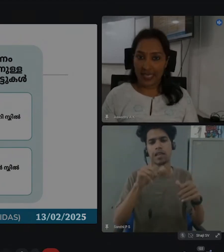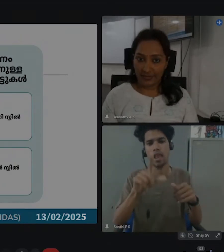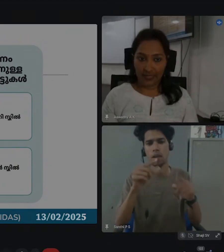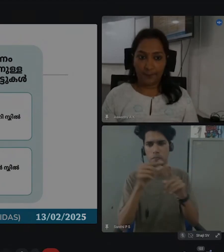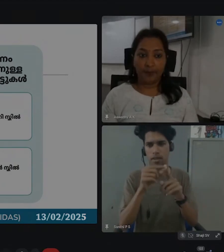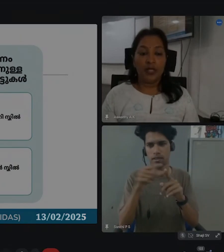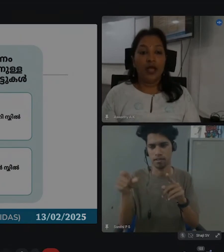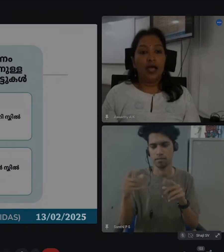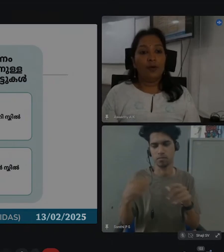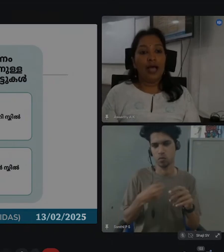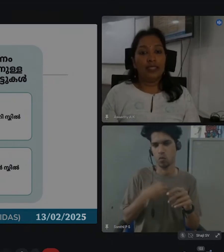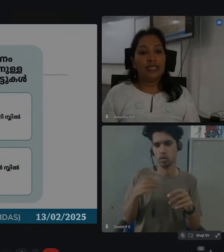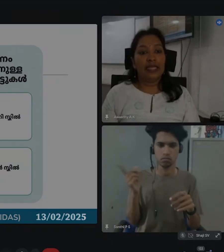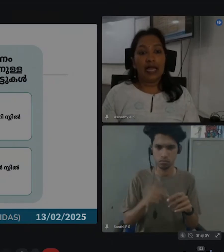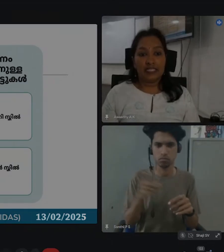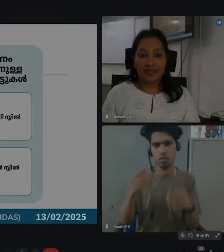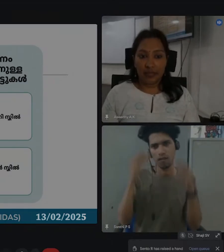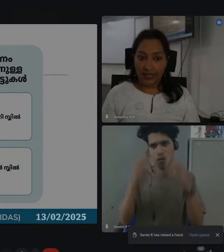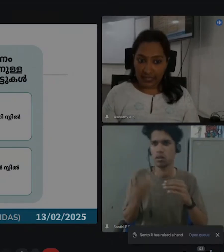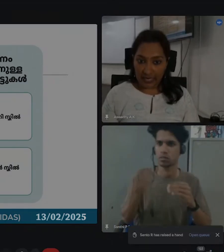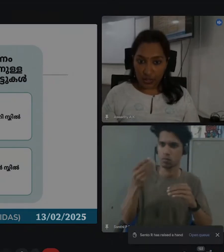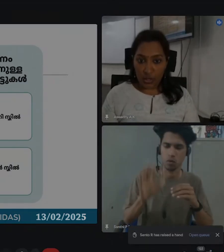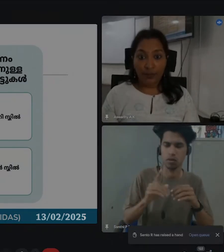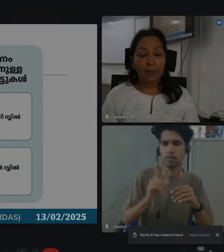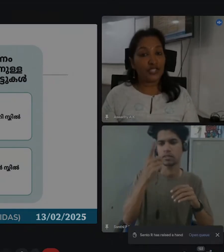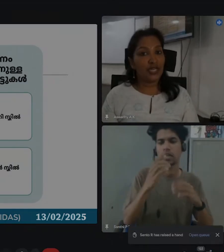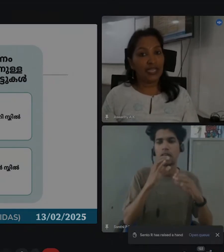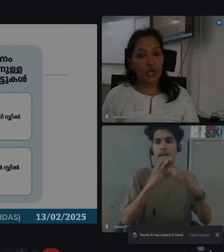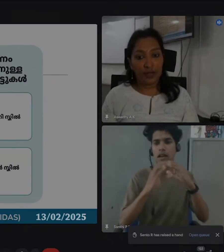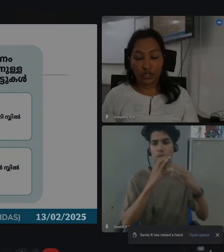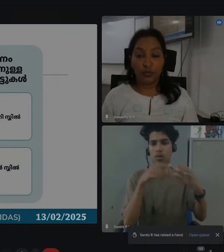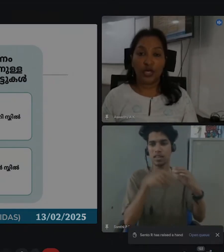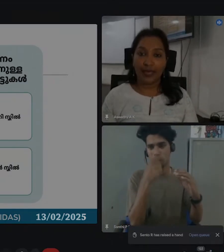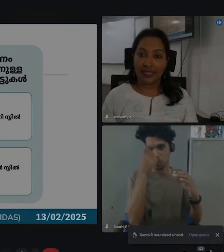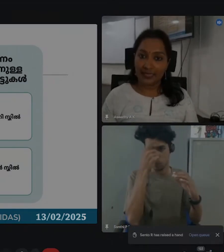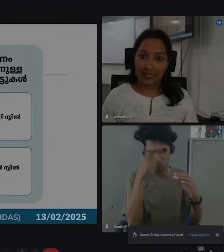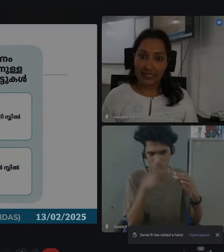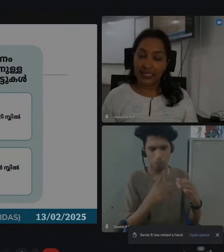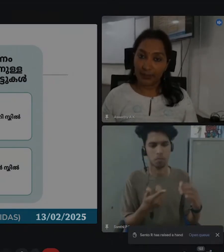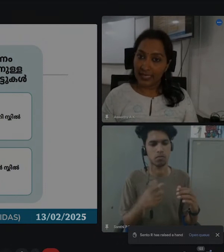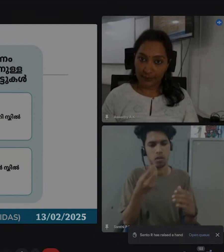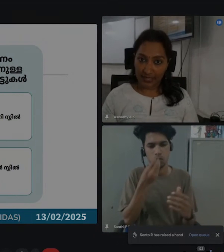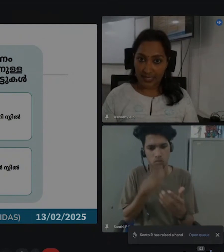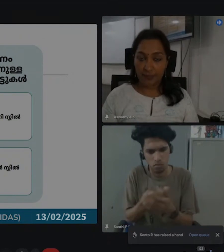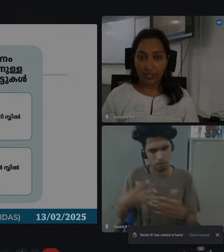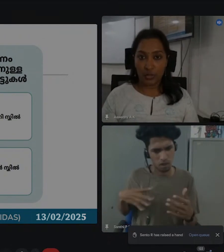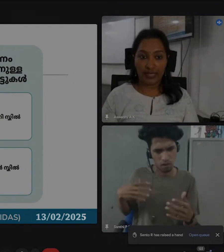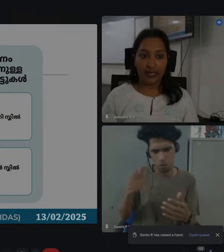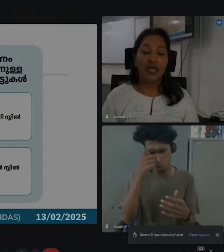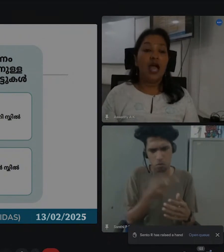വർക്ക് ചെയ്യാവുന്നതാണ്. അപ്പോൾ ആദ്യം തന്നെ ആശയവിനിമയ തകരാറുകളും ഭക്ഷണം കഴിക്കാനുള്ള ബുദ്ധിമുട്ടുകളും ഏതൊക്കെ രീതിയിൽ